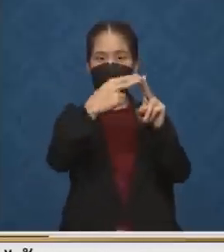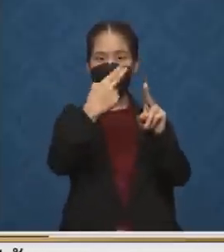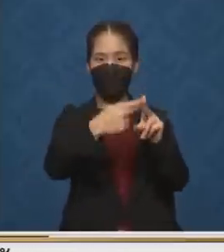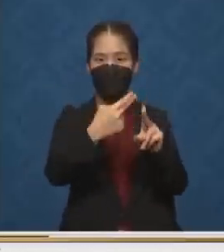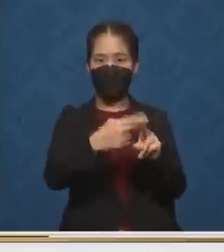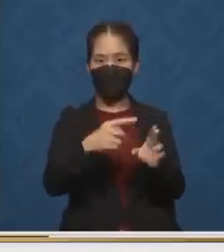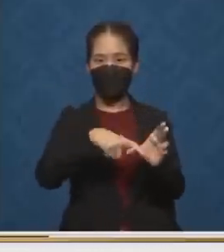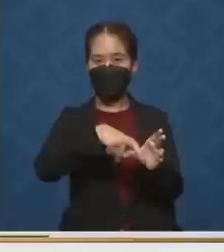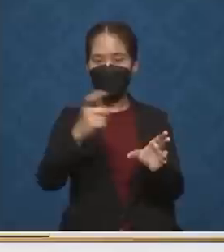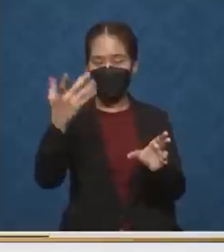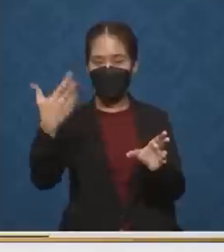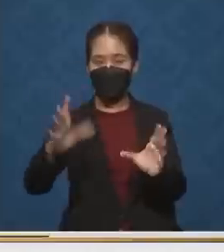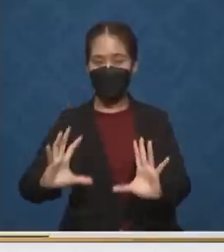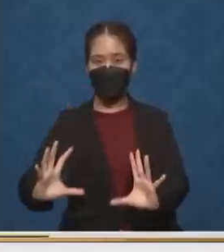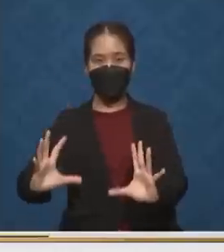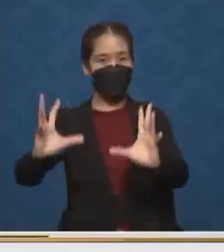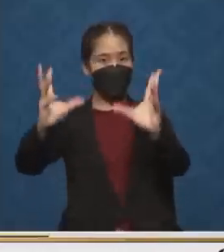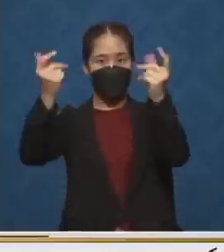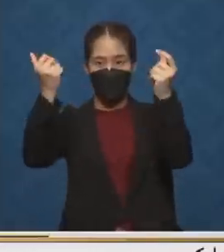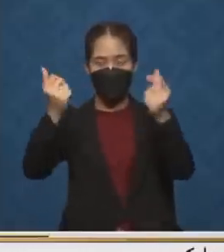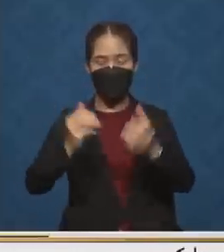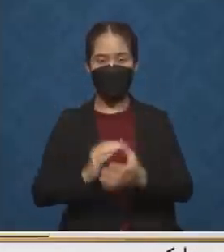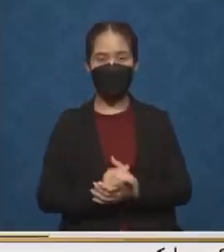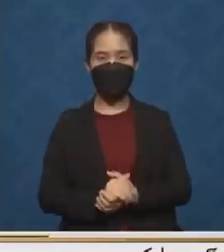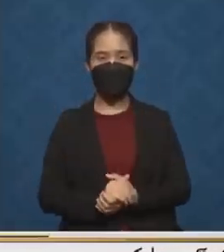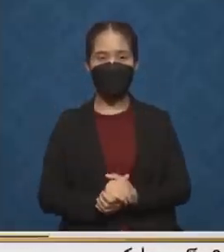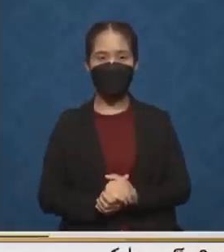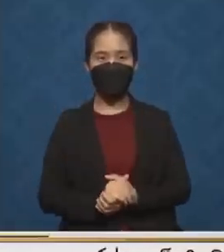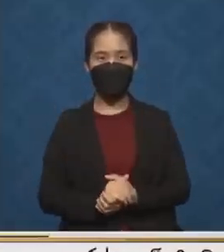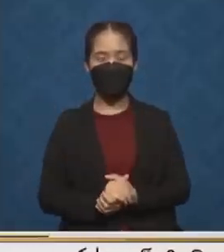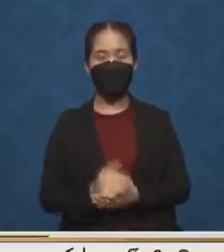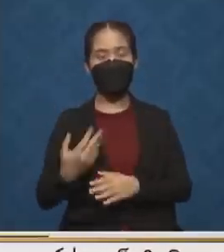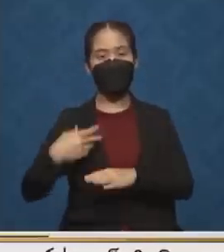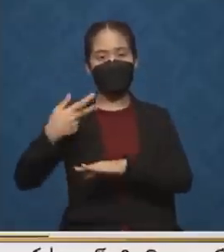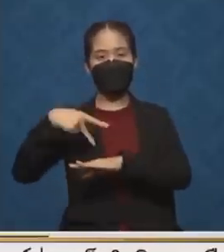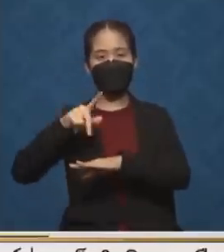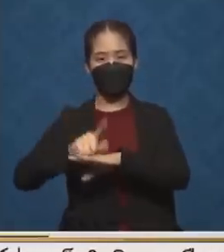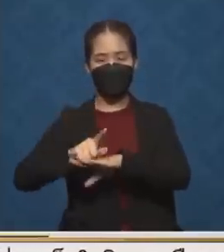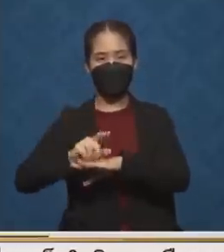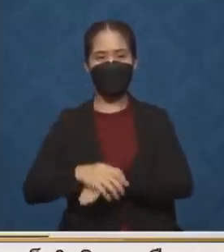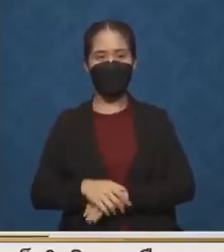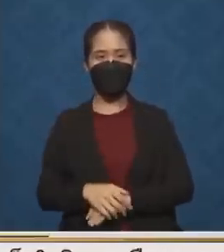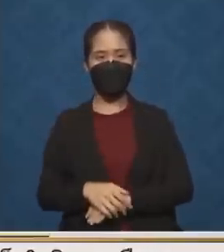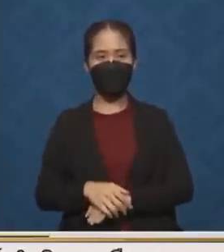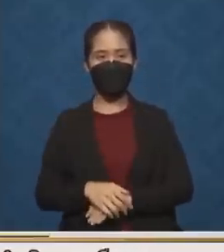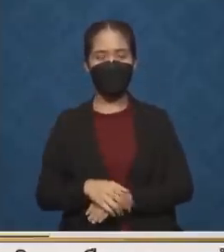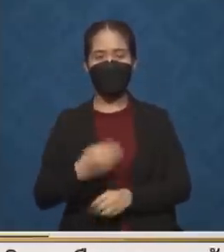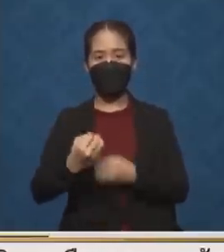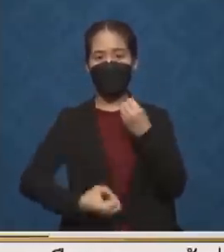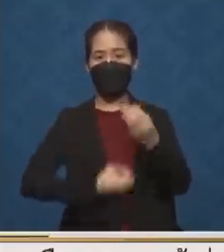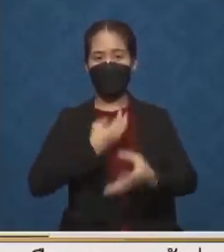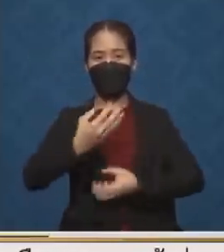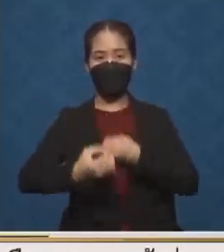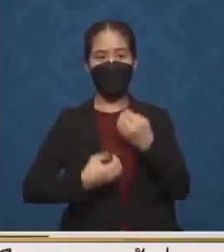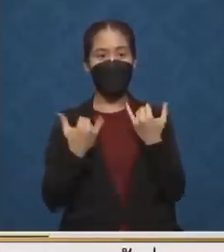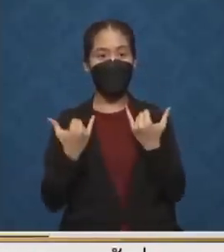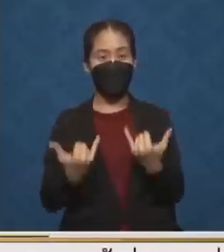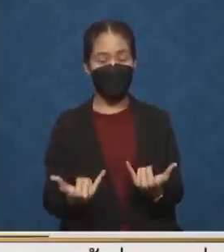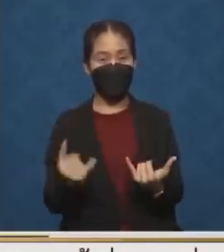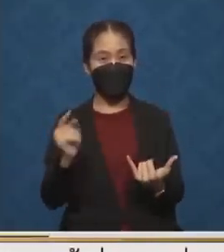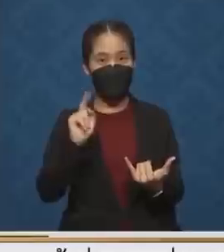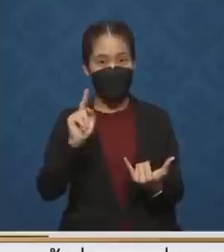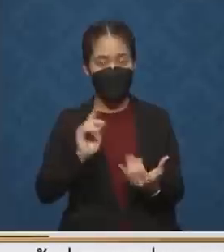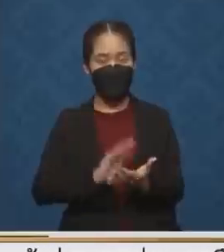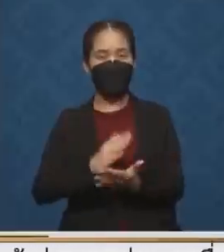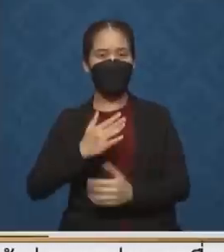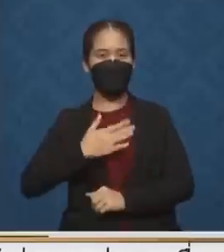จิตอาศาและหายศาพศูยไปเปทเรีบร้อยธรทานครับการอภิปรายไม่ไว้วใจของผมในครั้งนี้จะถือได